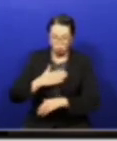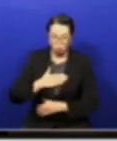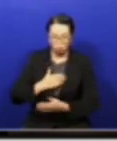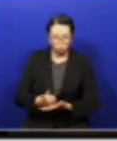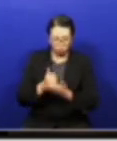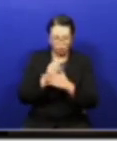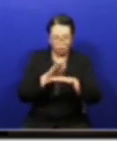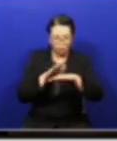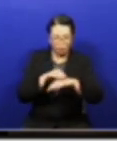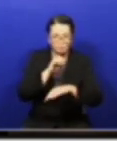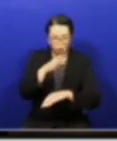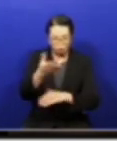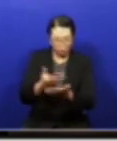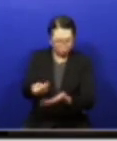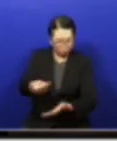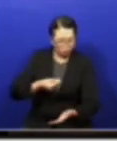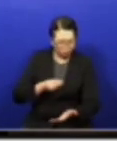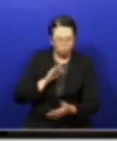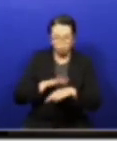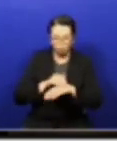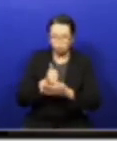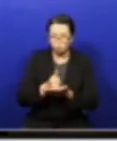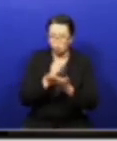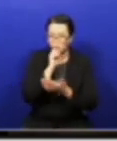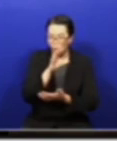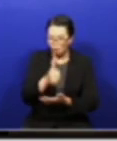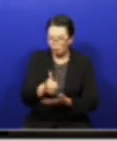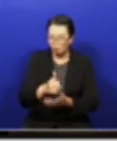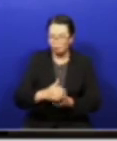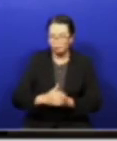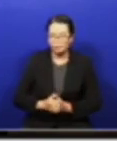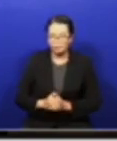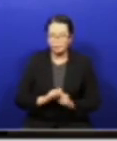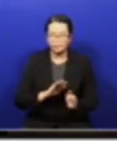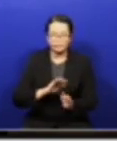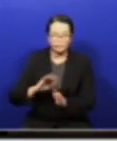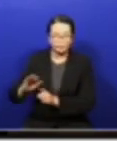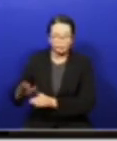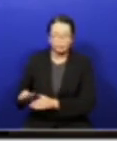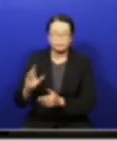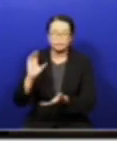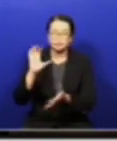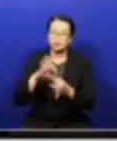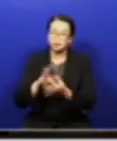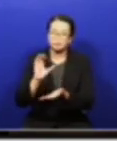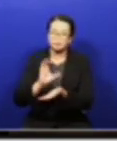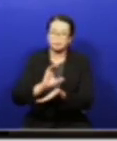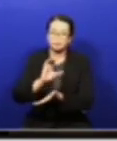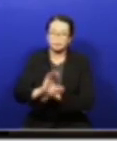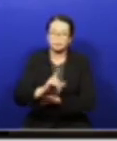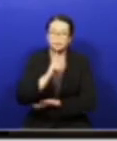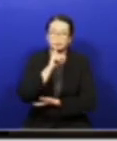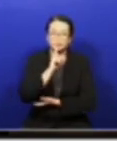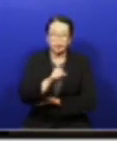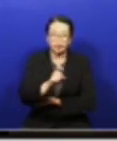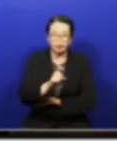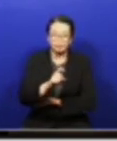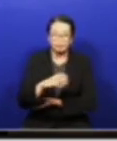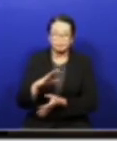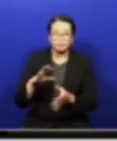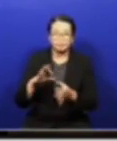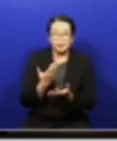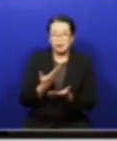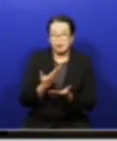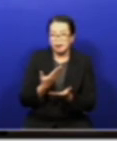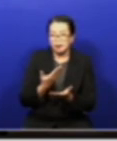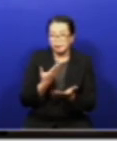เลยเพราะนั้นผมจะขออนุญาตถามในเรื่องของงบดุลนี่แหละแต่ว่าเพื่อให้แปลงเป็นคนประกันสังคมเข้า